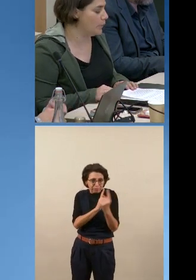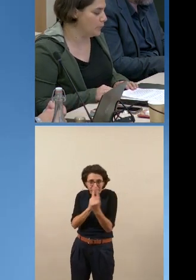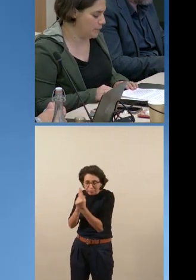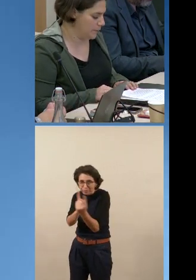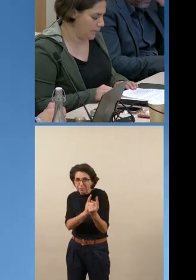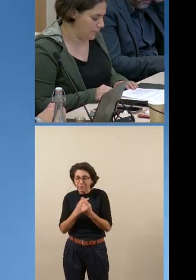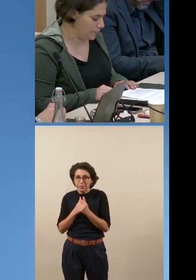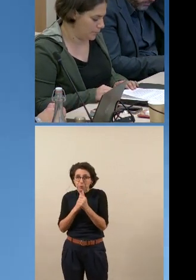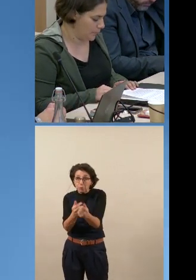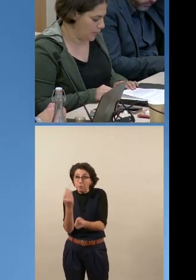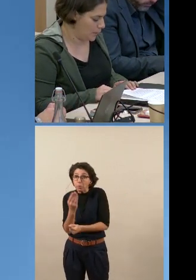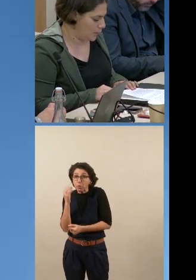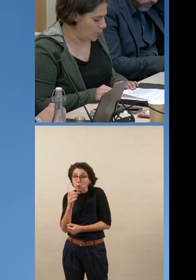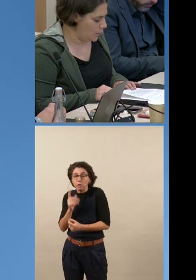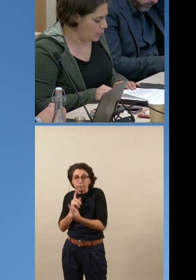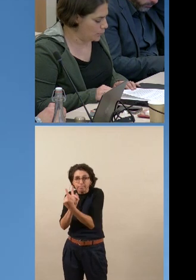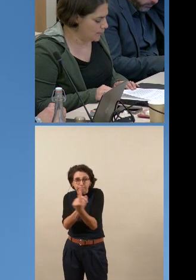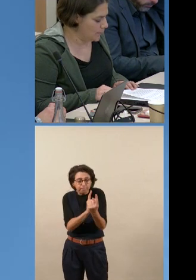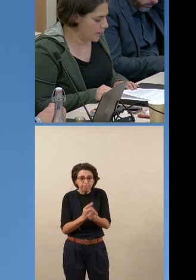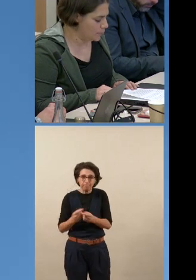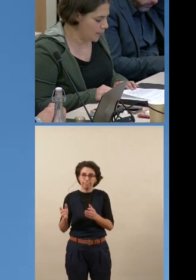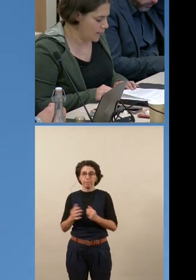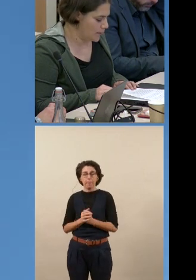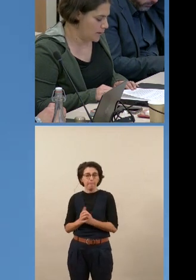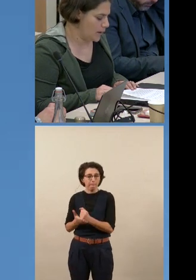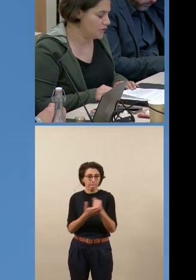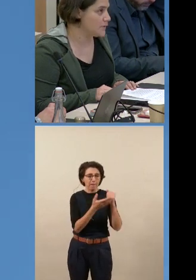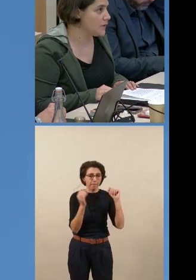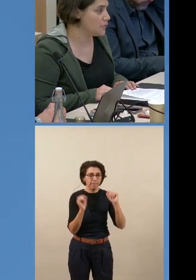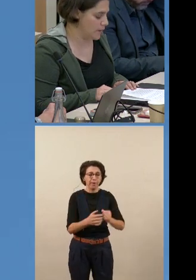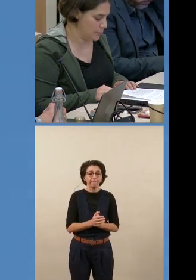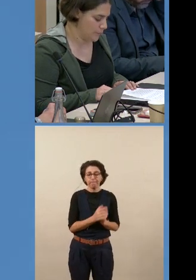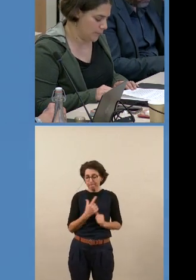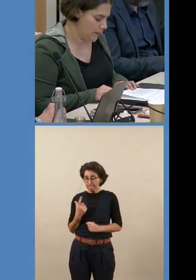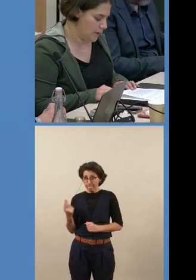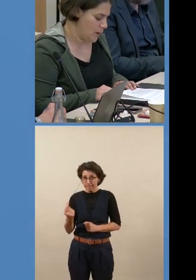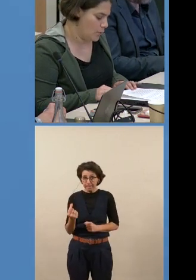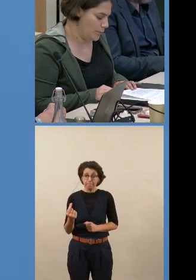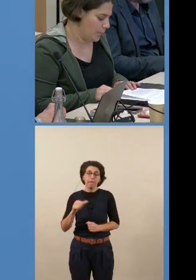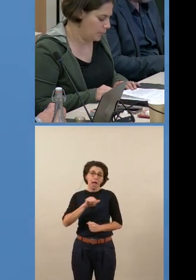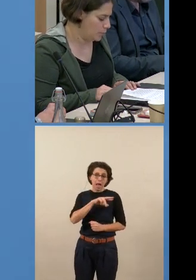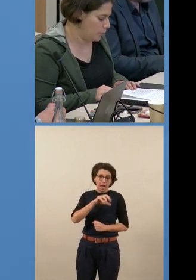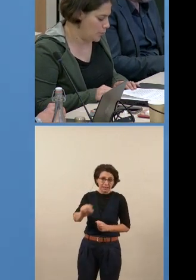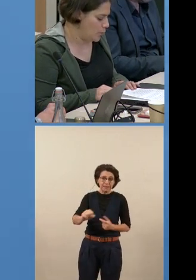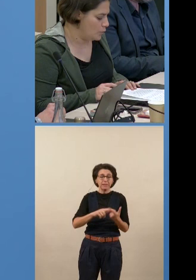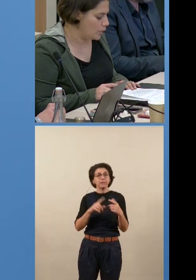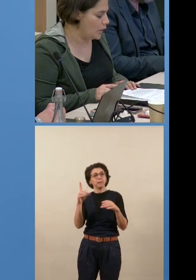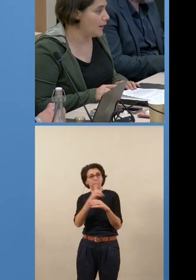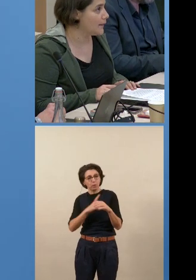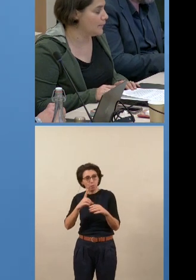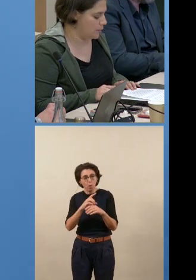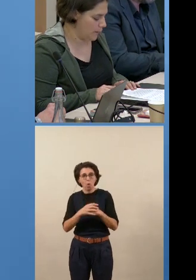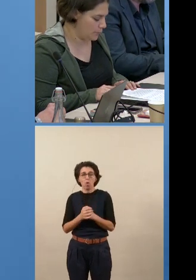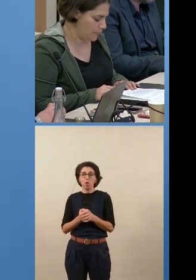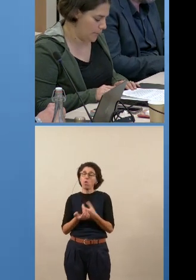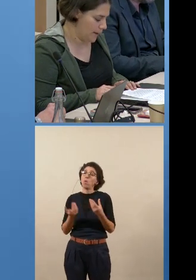aux besoins du quotidien au côté des partenaires l'agence régionale de santé le département ou encore la